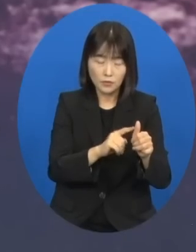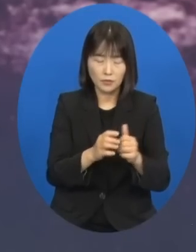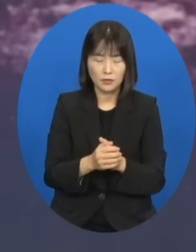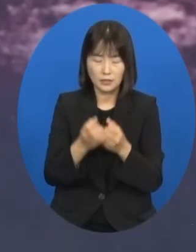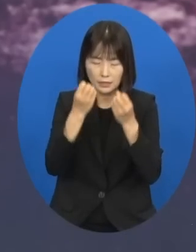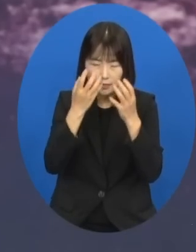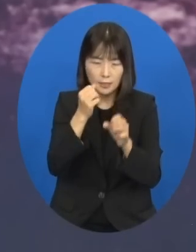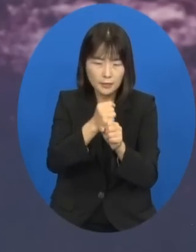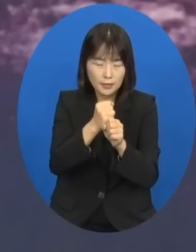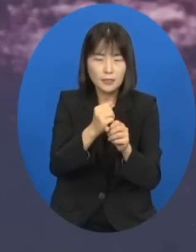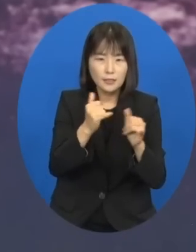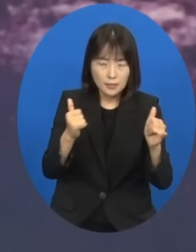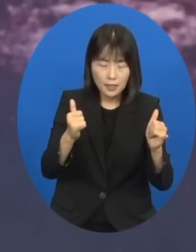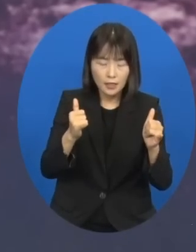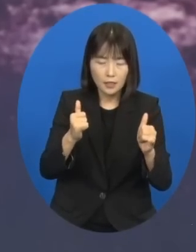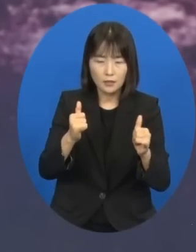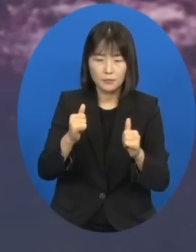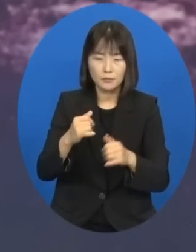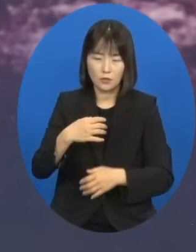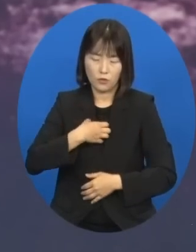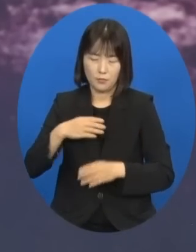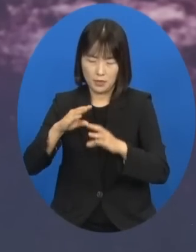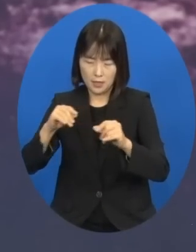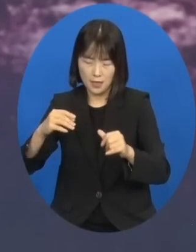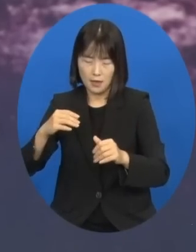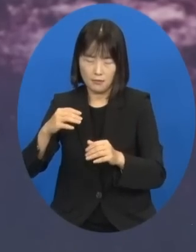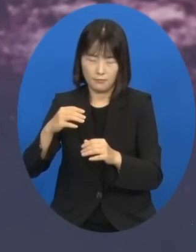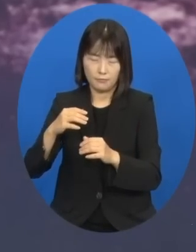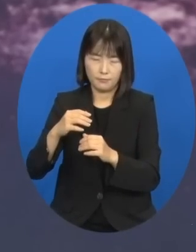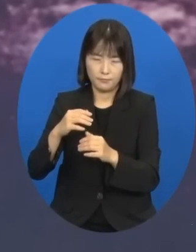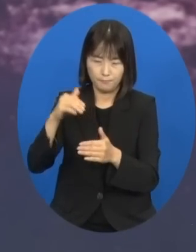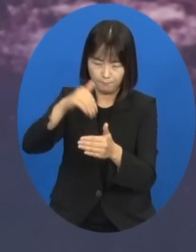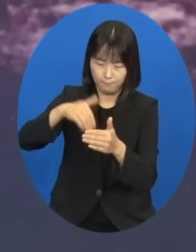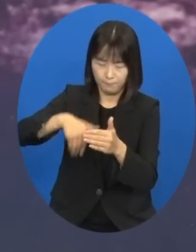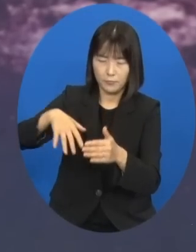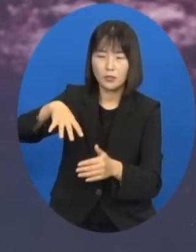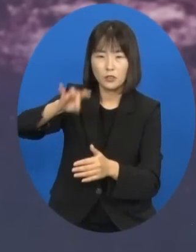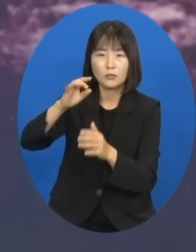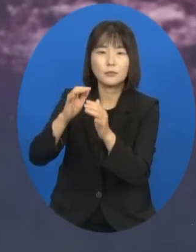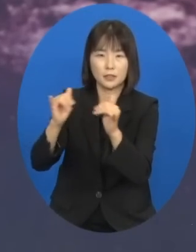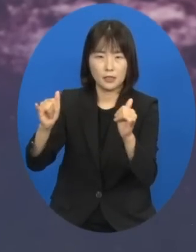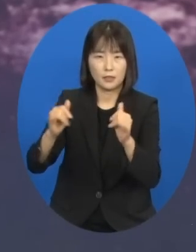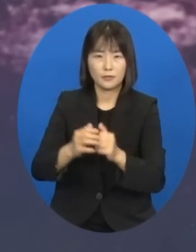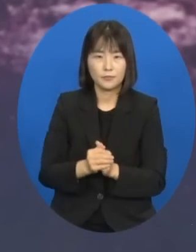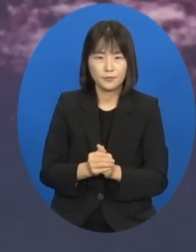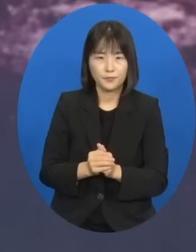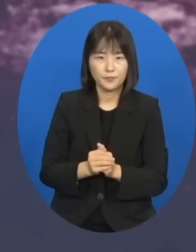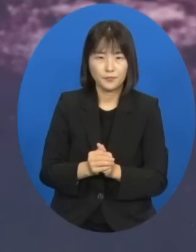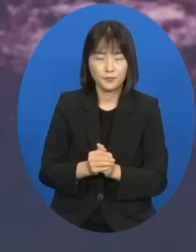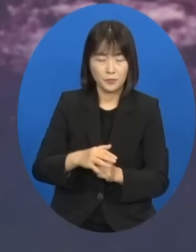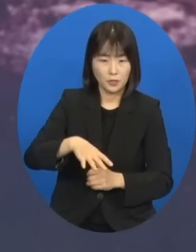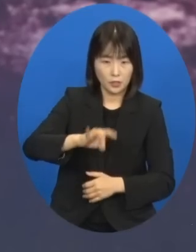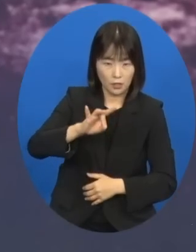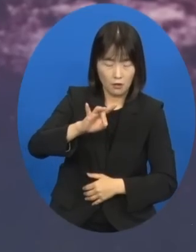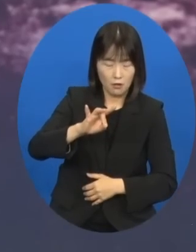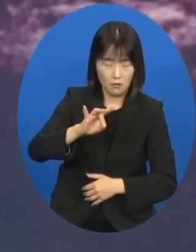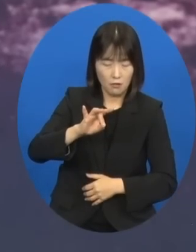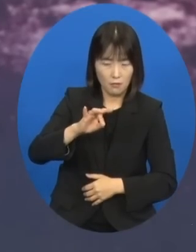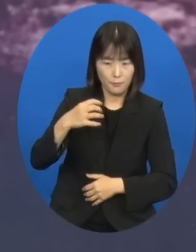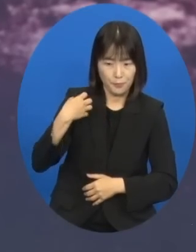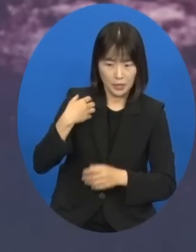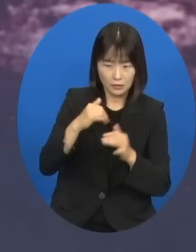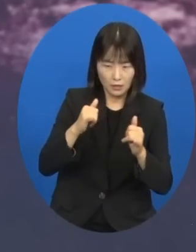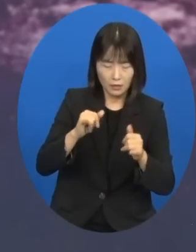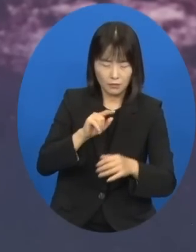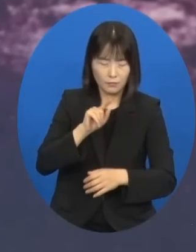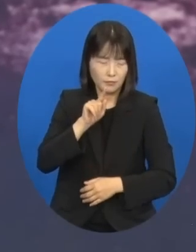개척자입니다. 무엇이든 처음 하는 것이 가장 어려운 거예요. 앞사람이 걸었던 길이 없기 때문에 무엇이든지